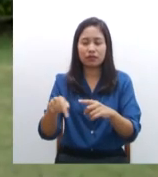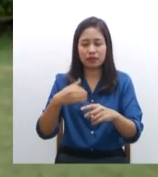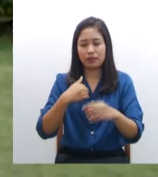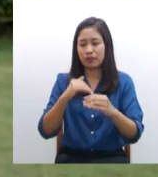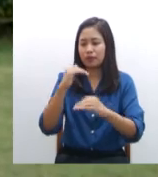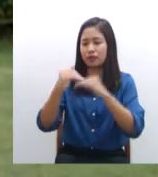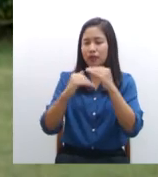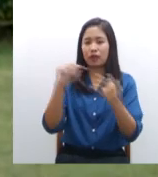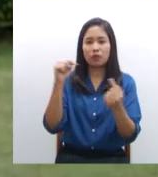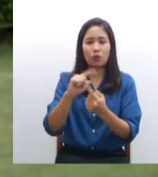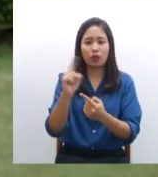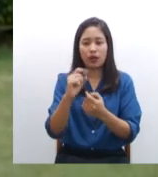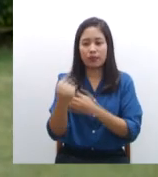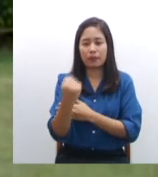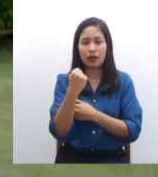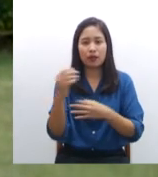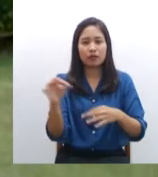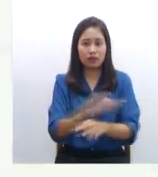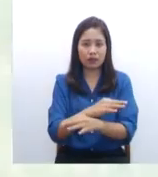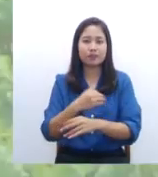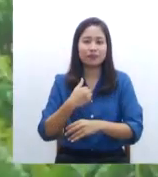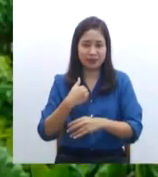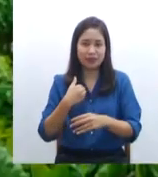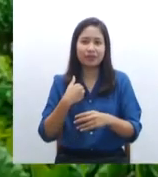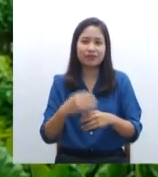ในเรื่องพลังงานทดแทนอีกด้วย